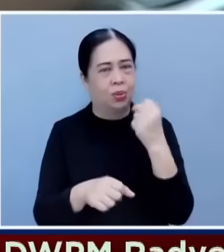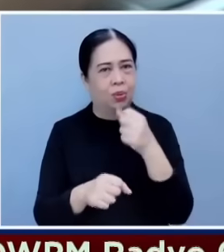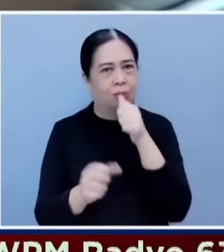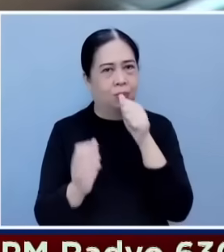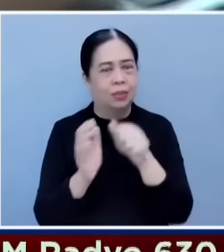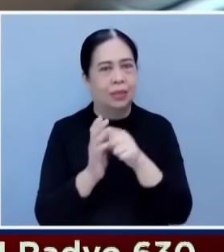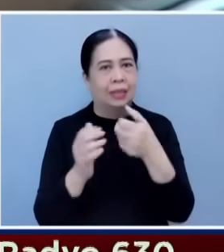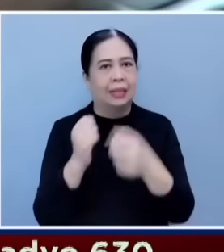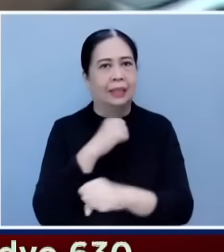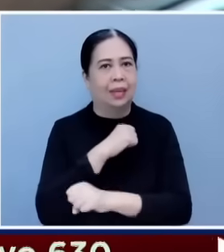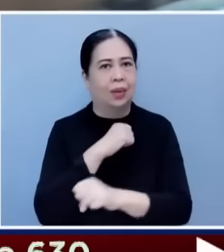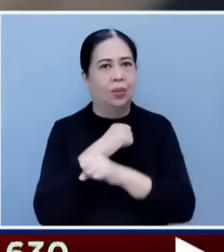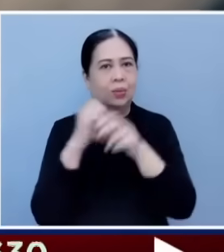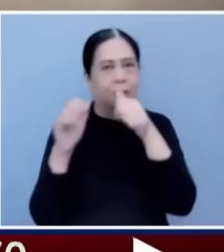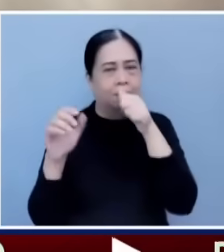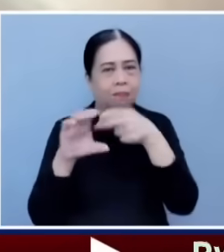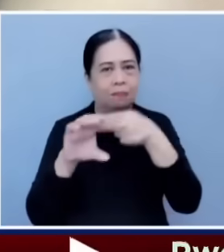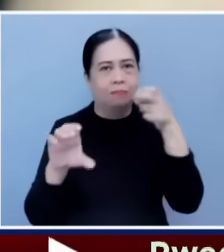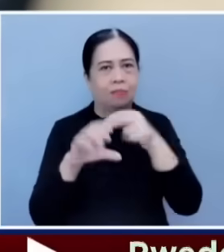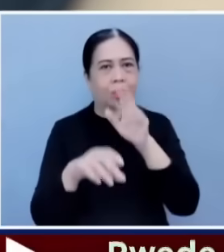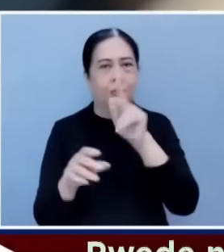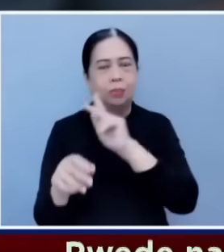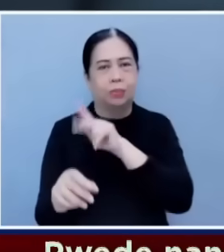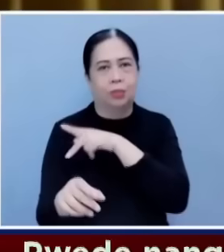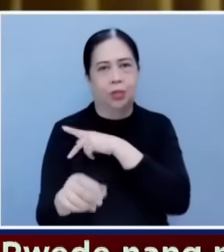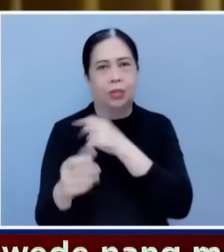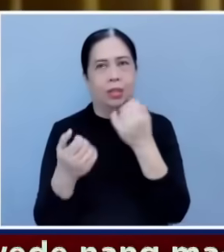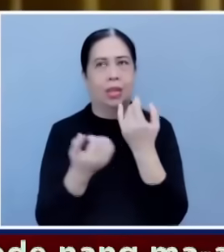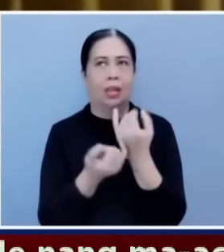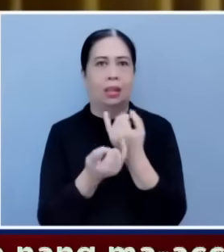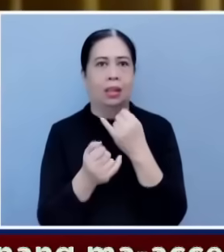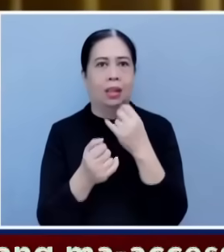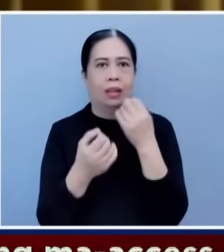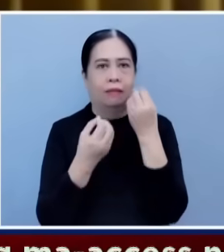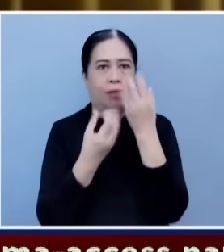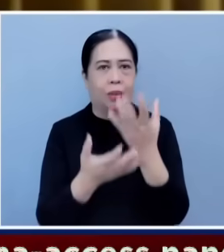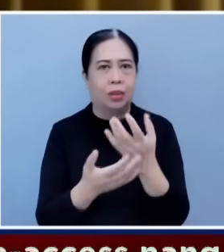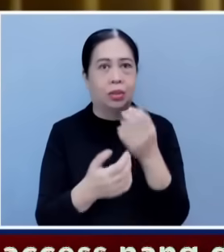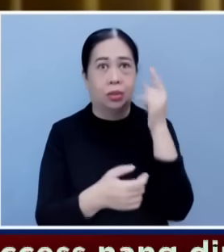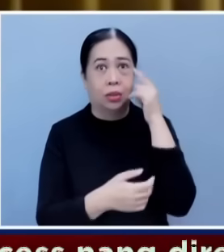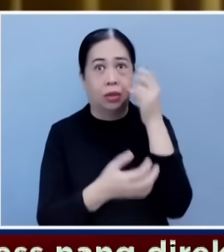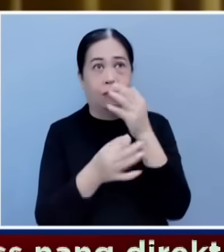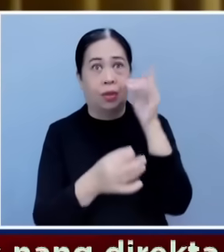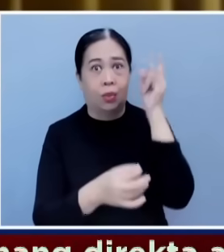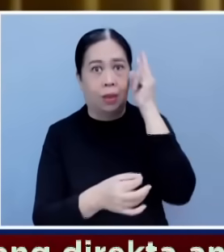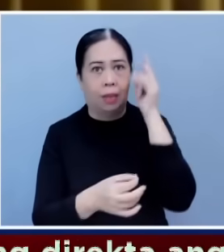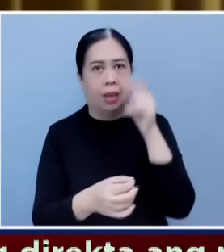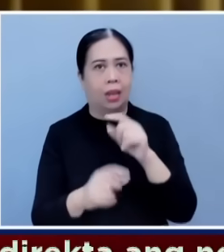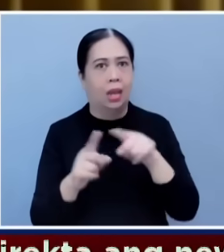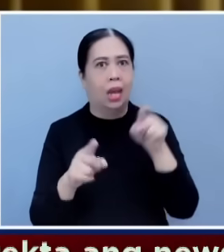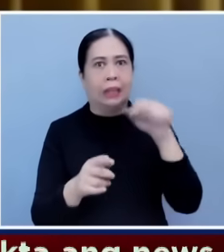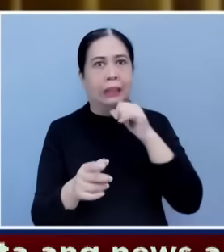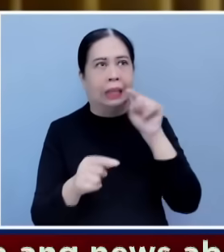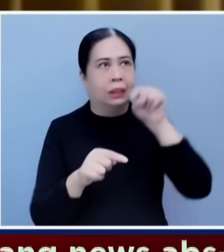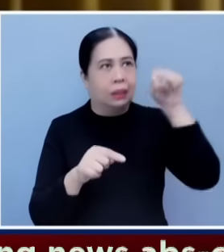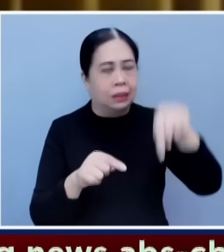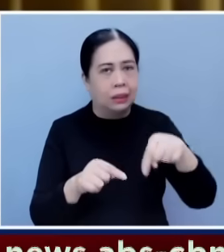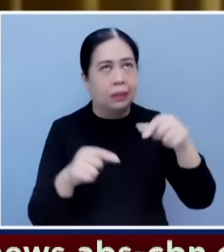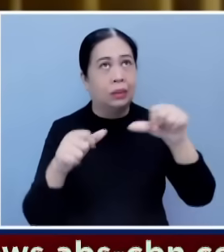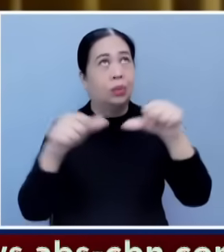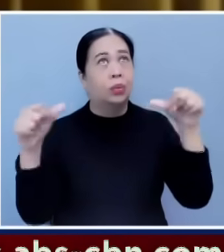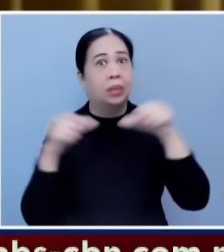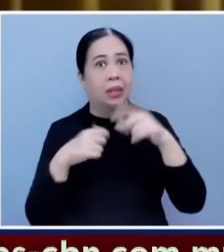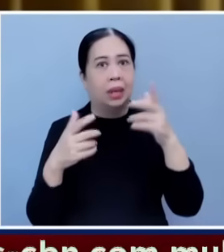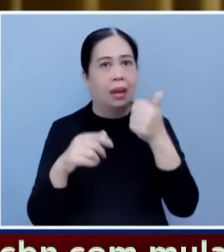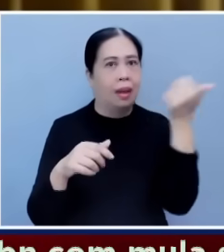ng inyong personal na impormasyon. Meron doon free Wi-Fi. Pero actually, hindi pala talaga siya yung Wi-Fi ng area na yon. There's